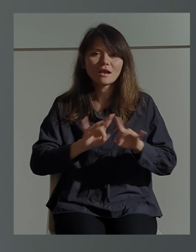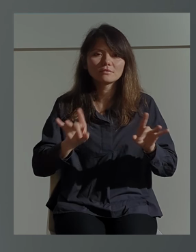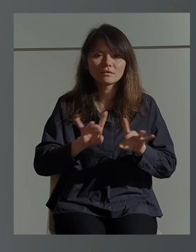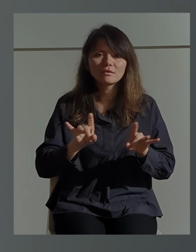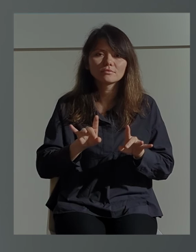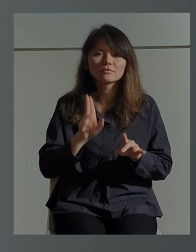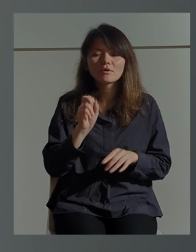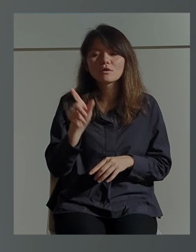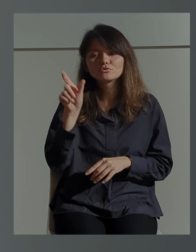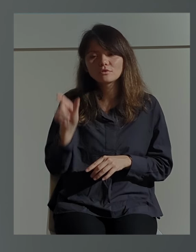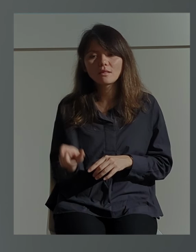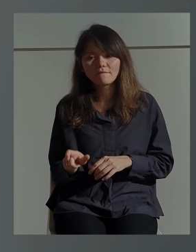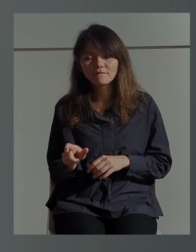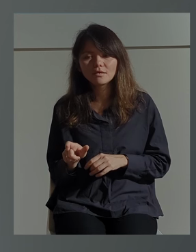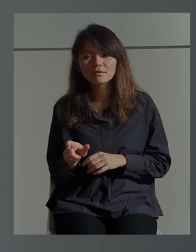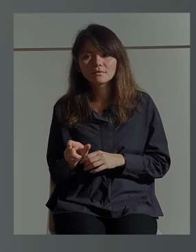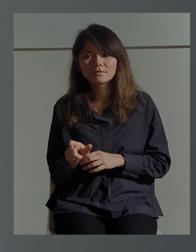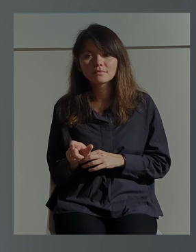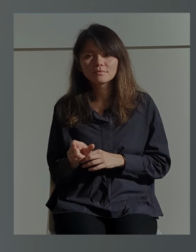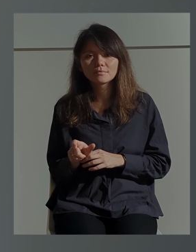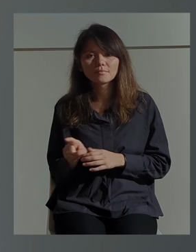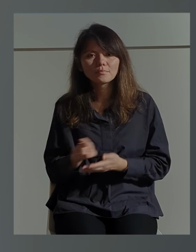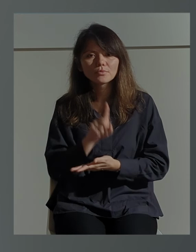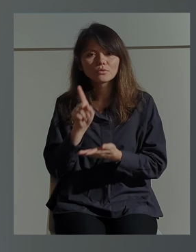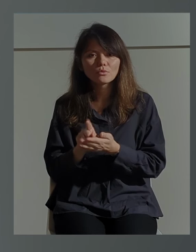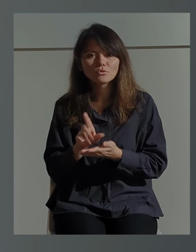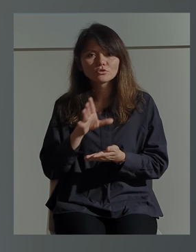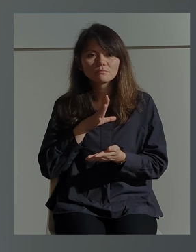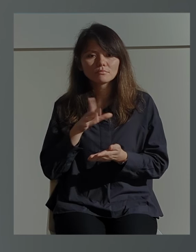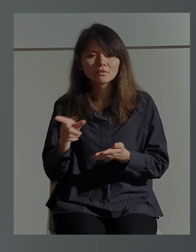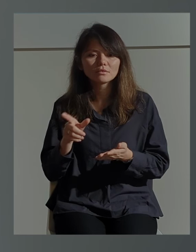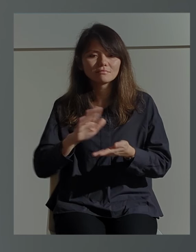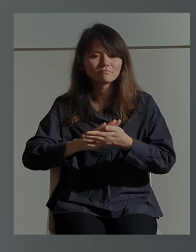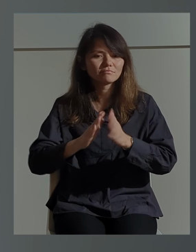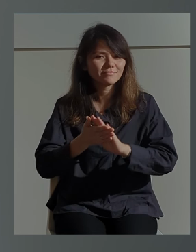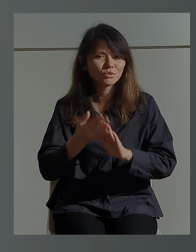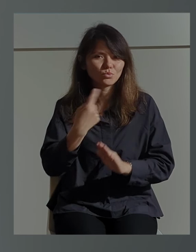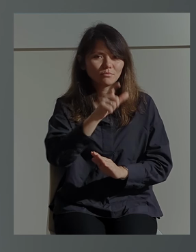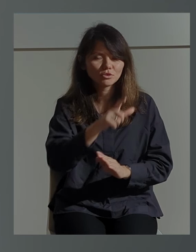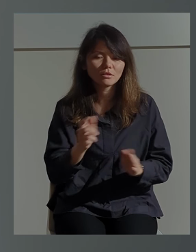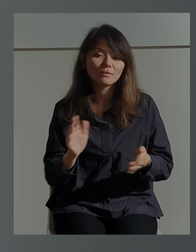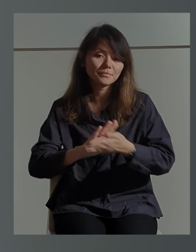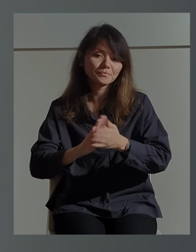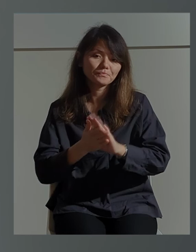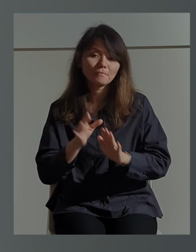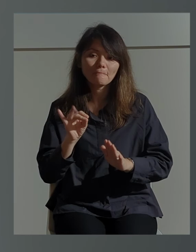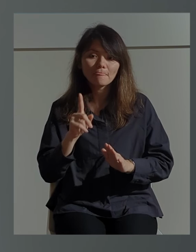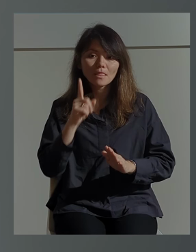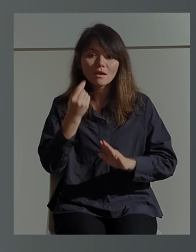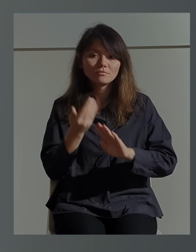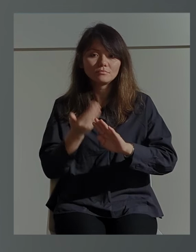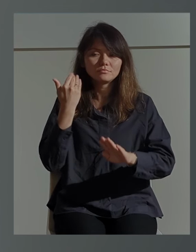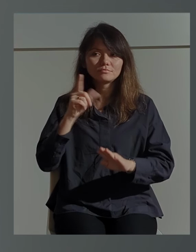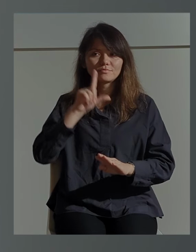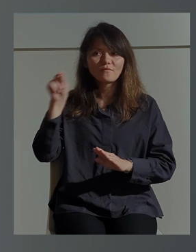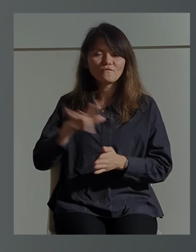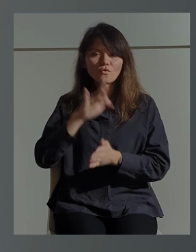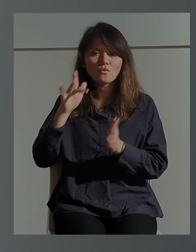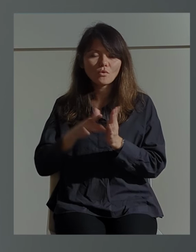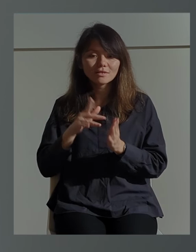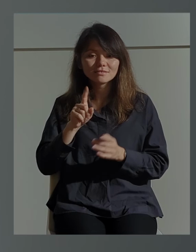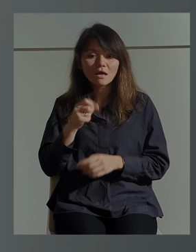том как человек должен был заключить с другим человеком сделку он отправляется за день до этого в город и добирается